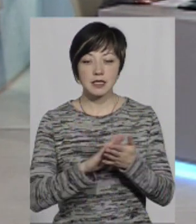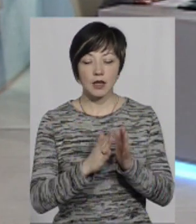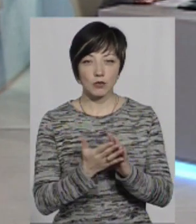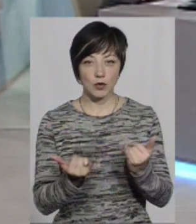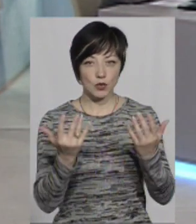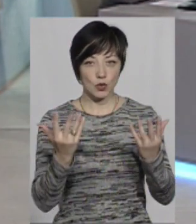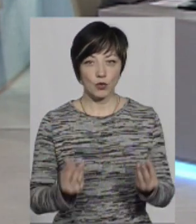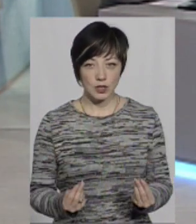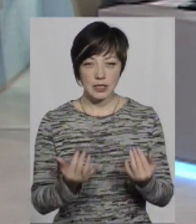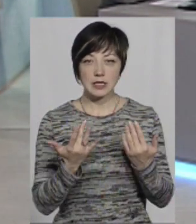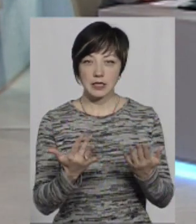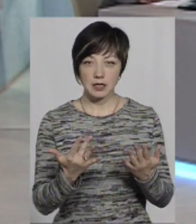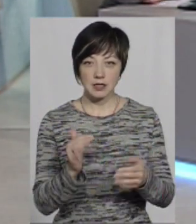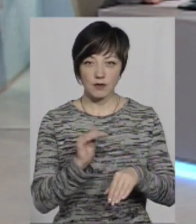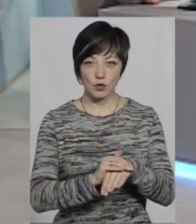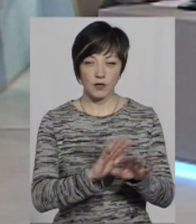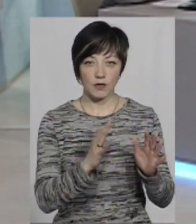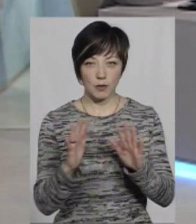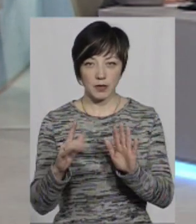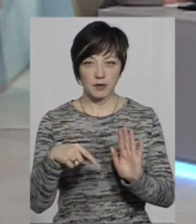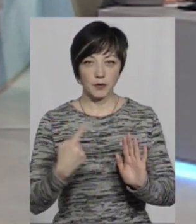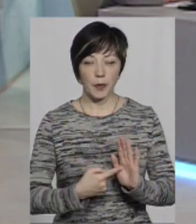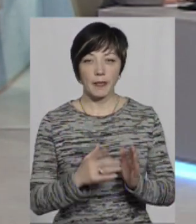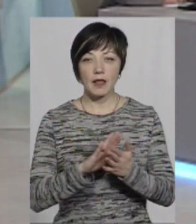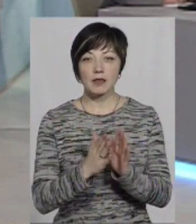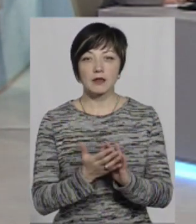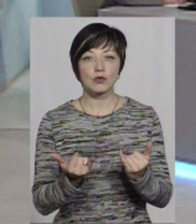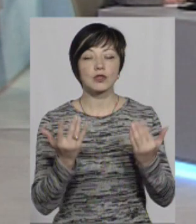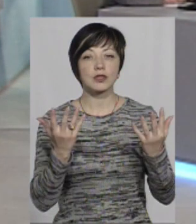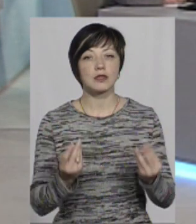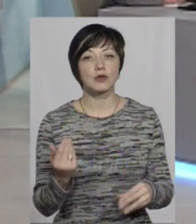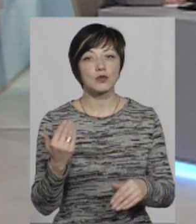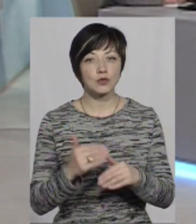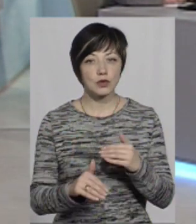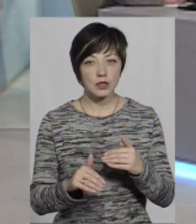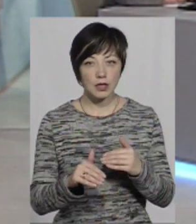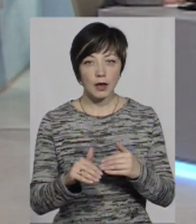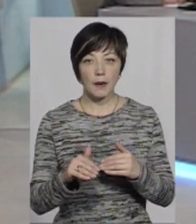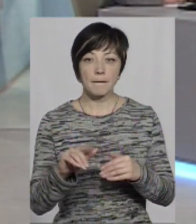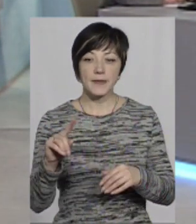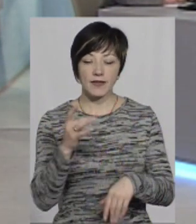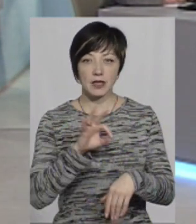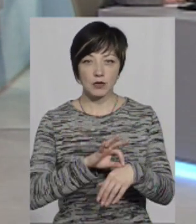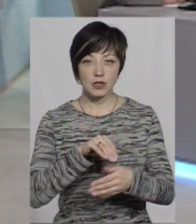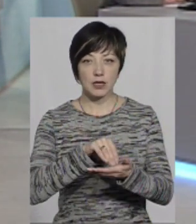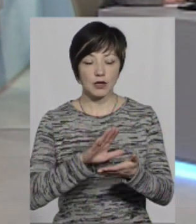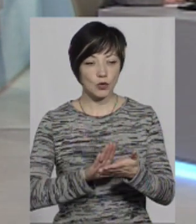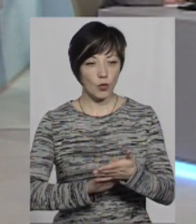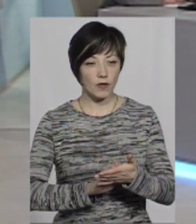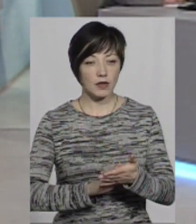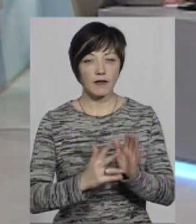станом на сьогоднішній день скільки зафіксовано випадків? Ну, станом на сьогоднішній день вже по первинним діагнозам